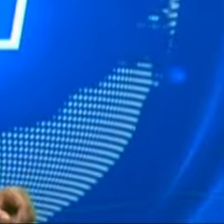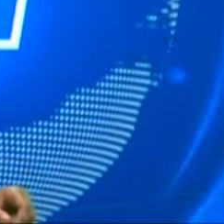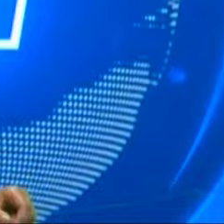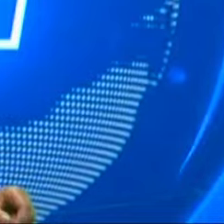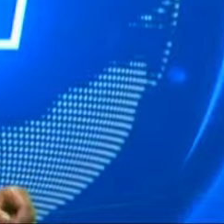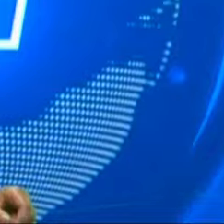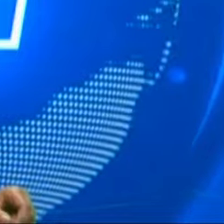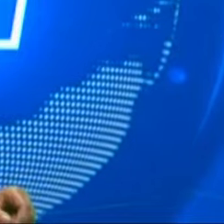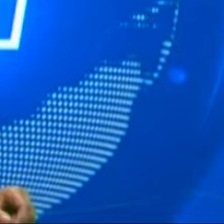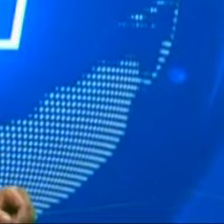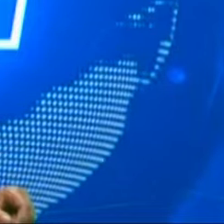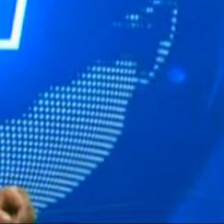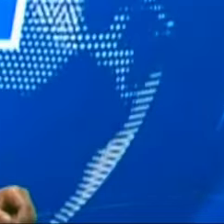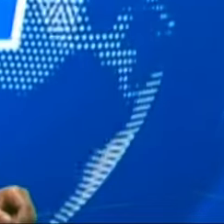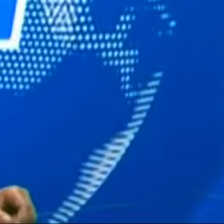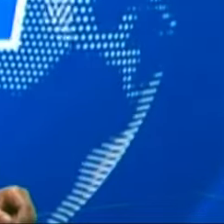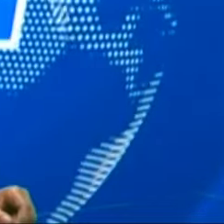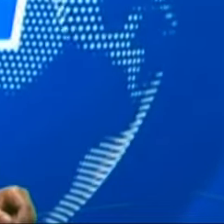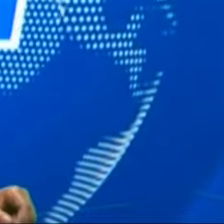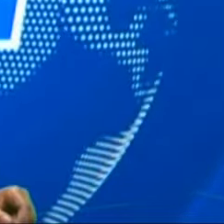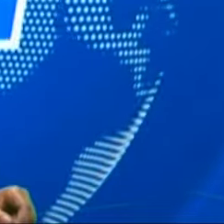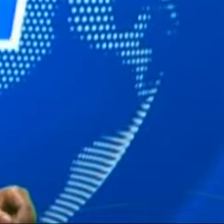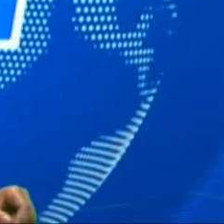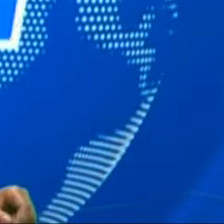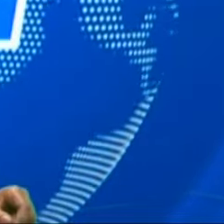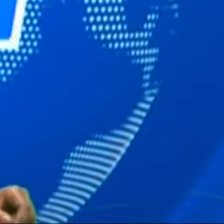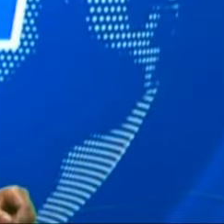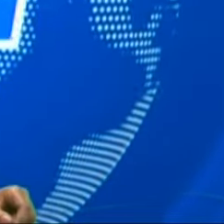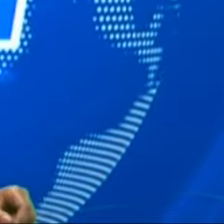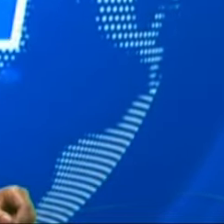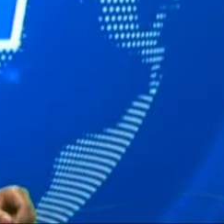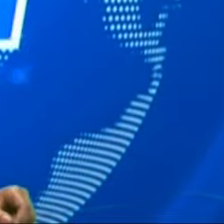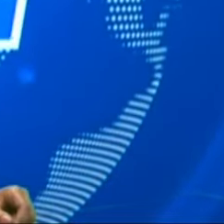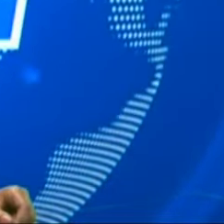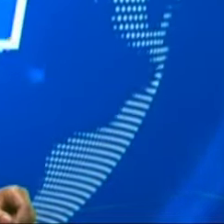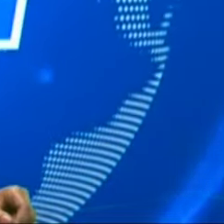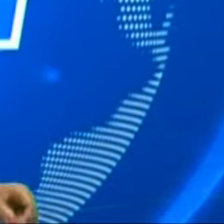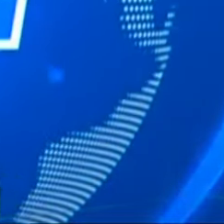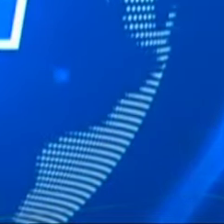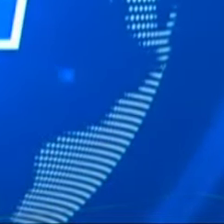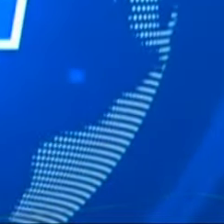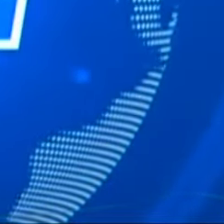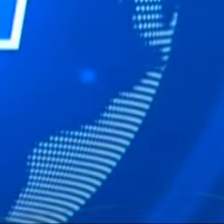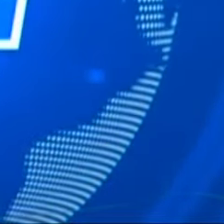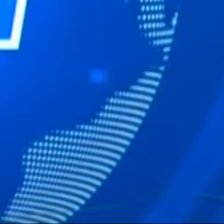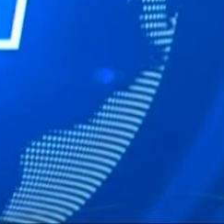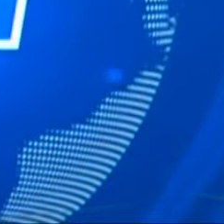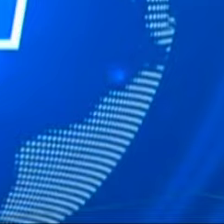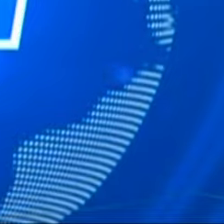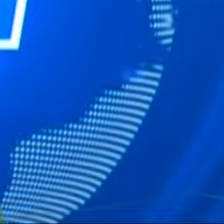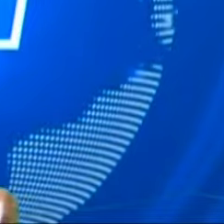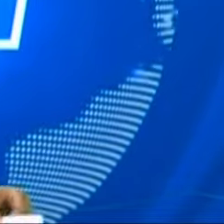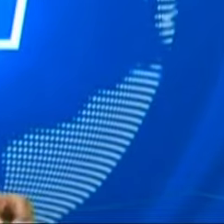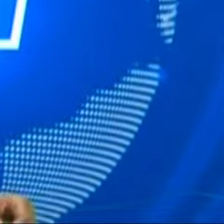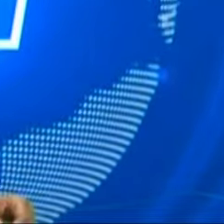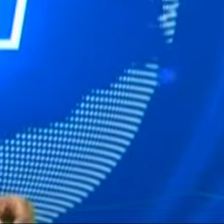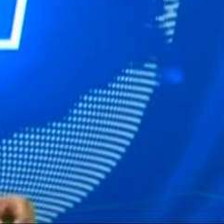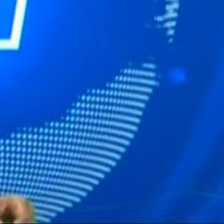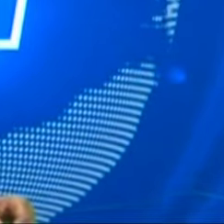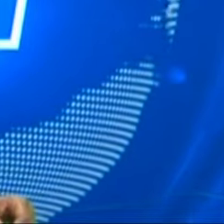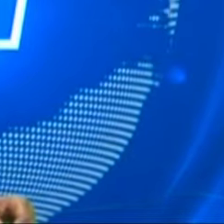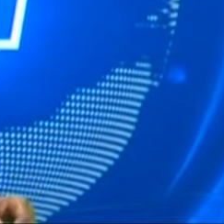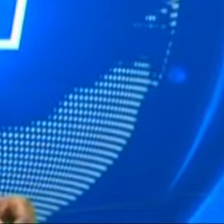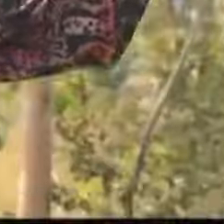habitants victimes vivent dans la précarité. Claude Nyamugabo, l'un des notables, s'est rendu sur place pour réconforter les victimes, nous dit